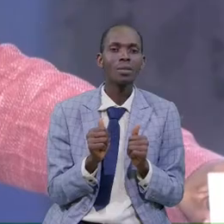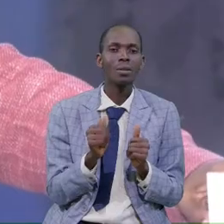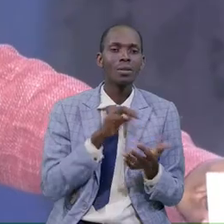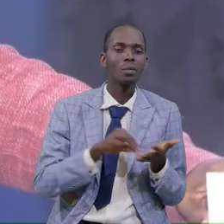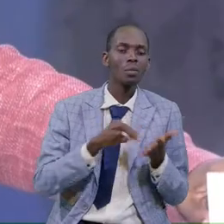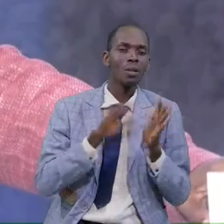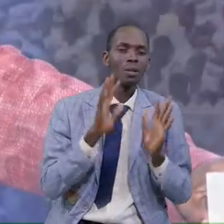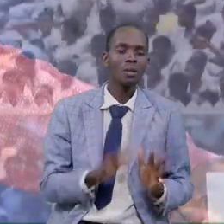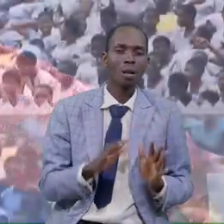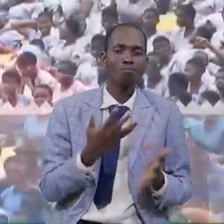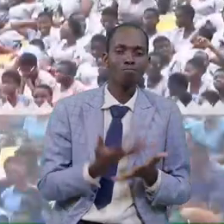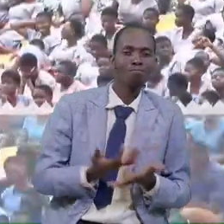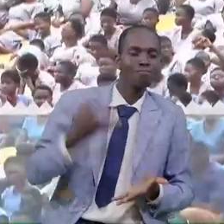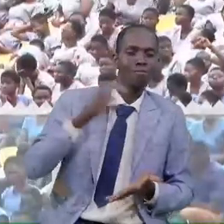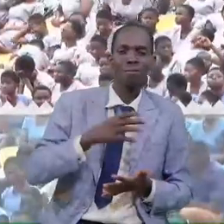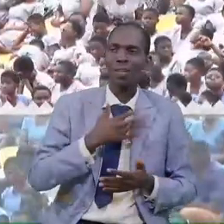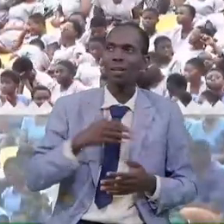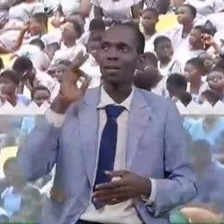Je ne t'entends pas.